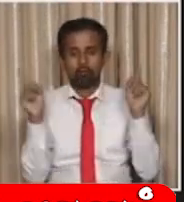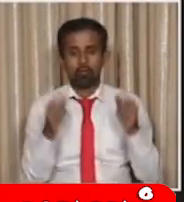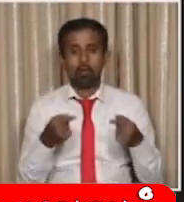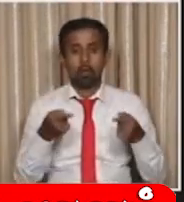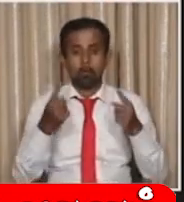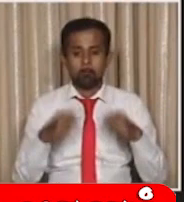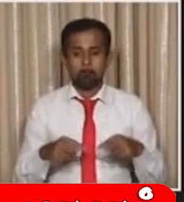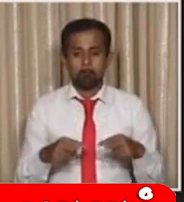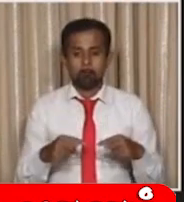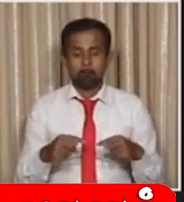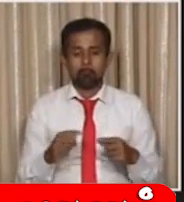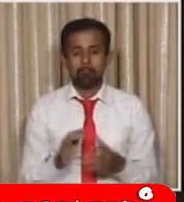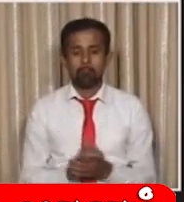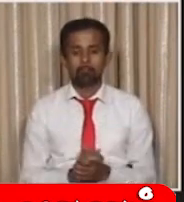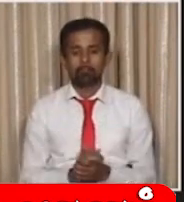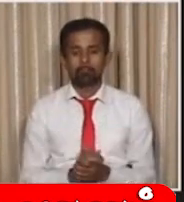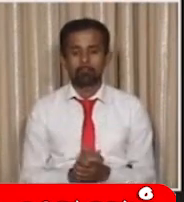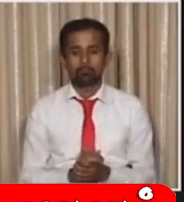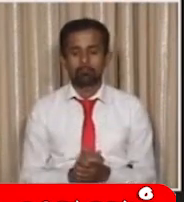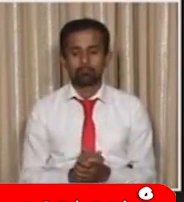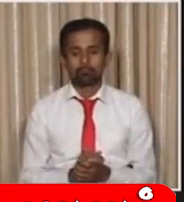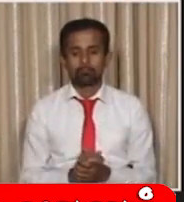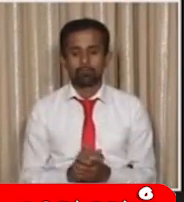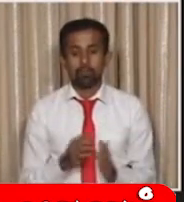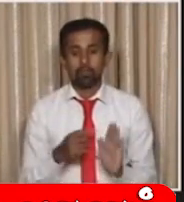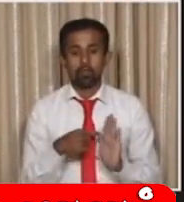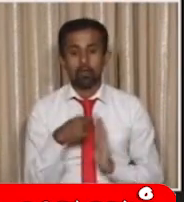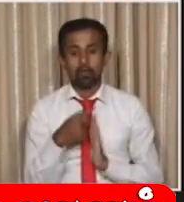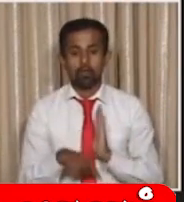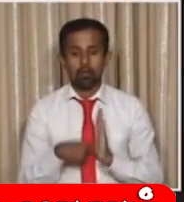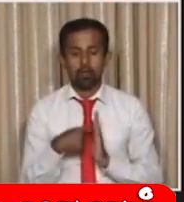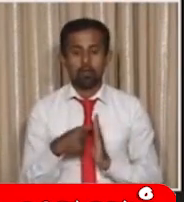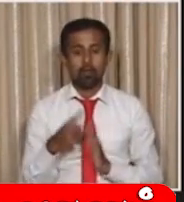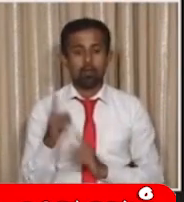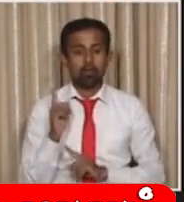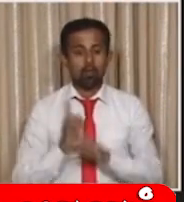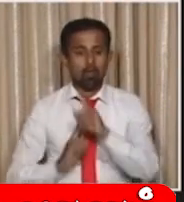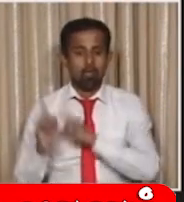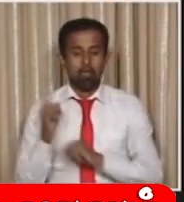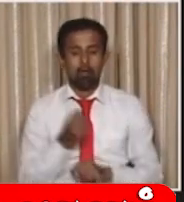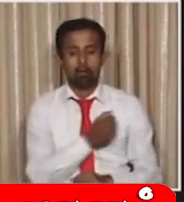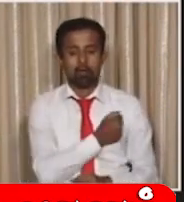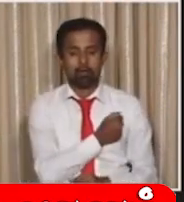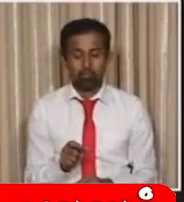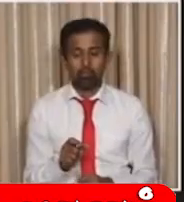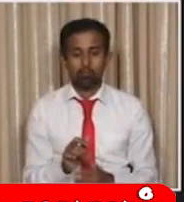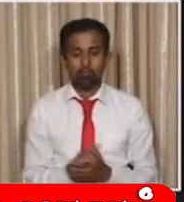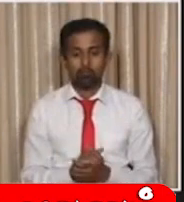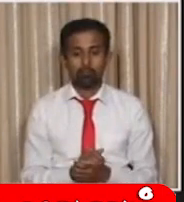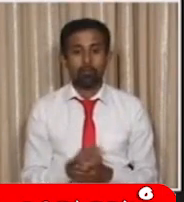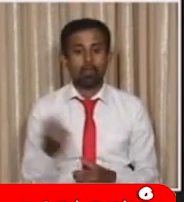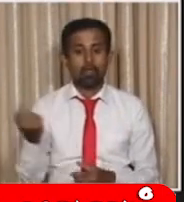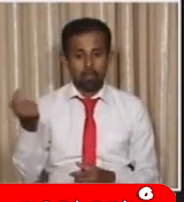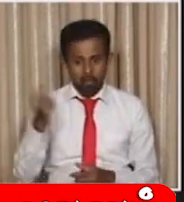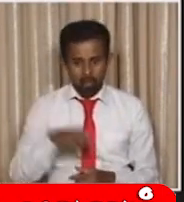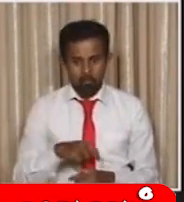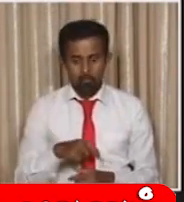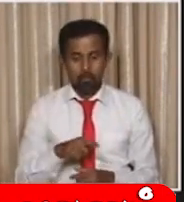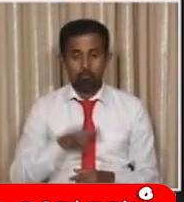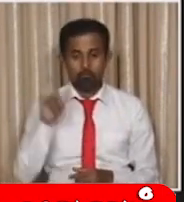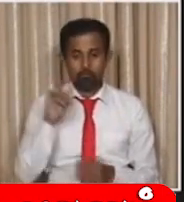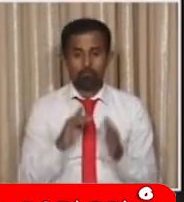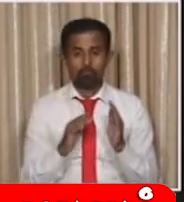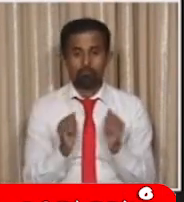கனடா இலங்கைக்கான கனடா தூதுவரை அழைத்து வெளிவிவகார அமைச்சர் அவர்கள் தங்களுடைய